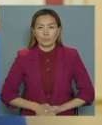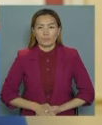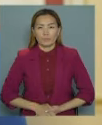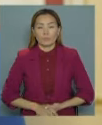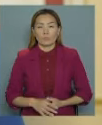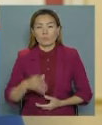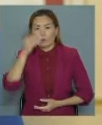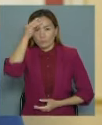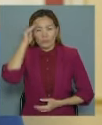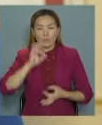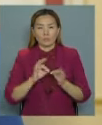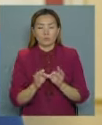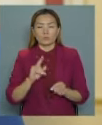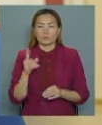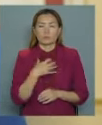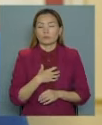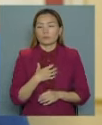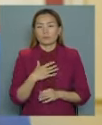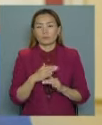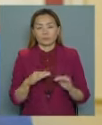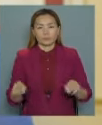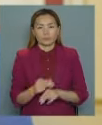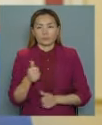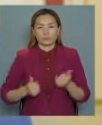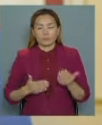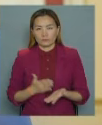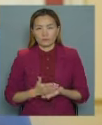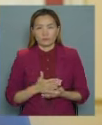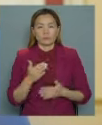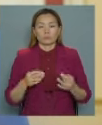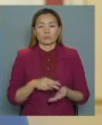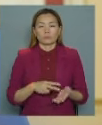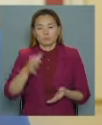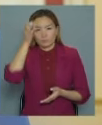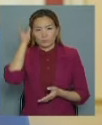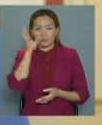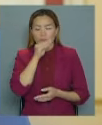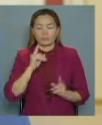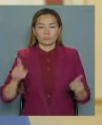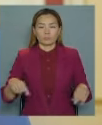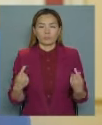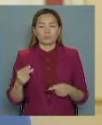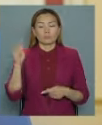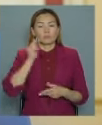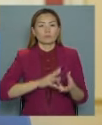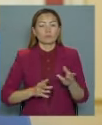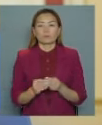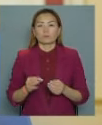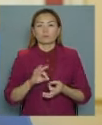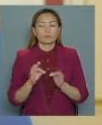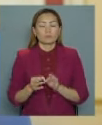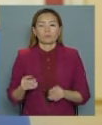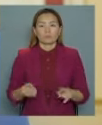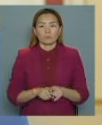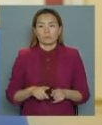На мой взгляд, олимпиада – это самый важный образовательный конкурс, который повышает знания, способности, умения учащихся. Олимпиада в